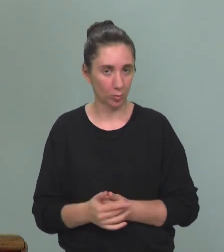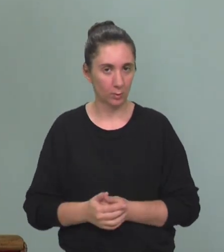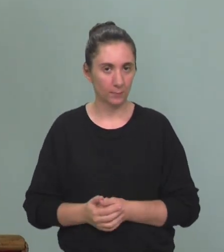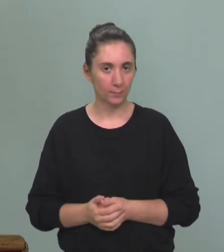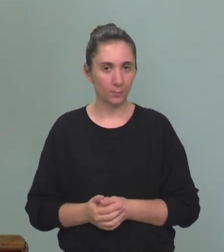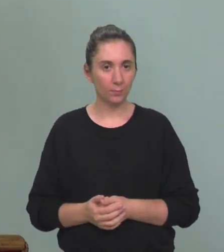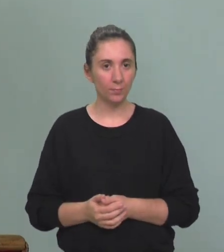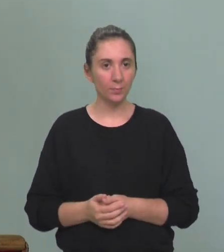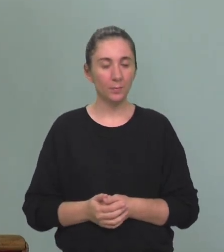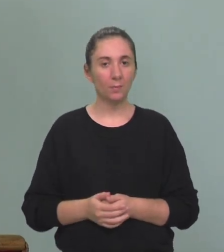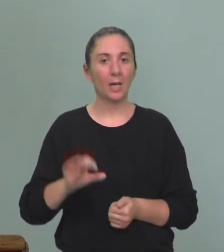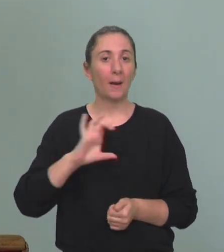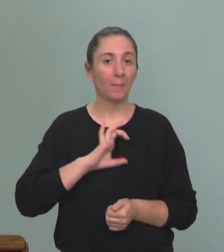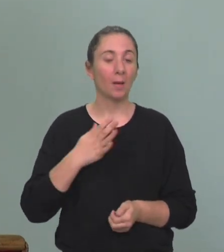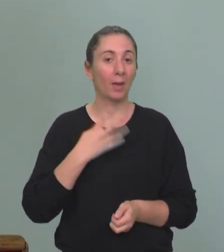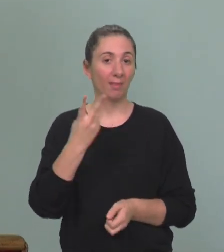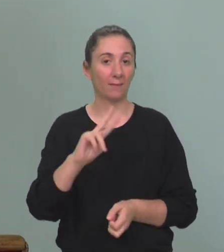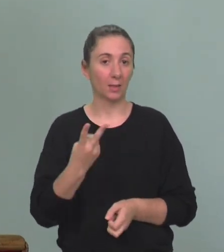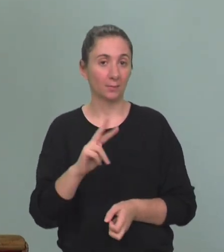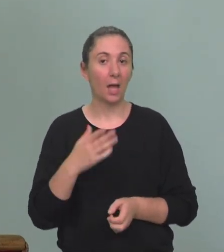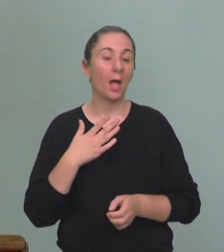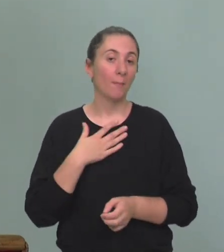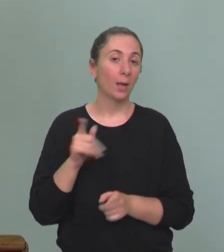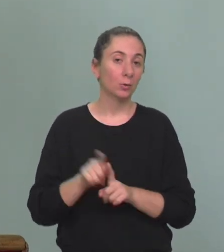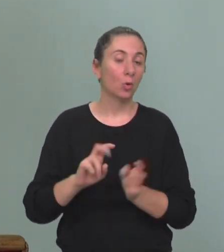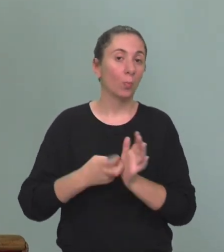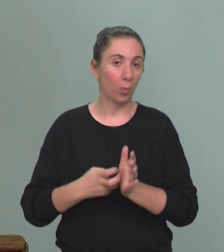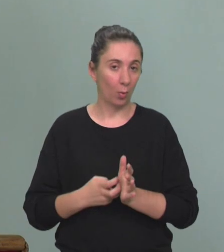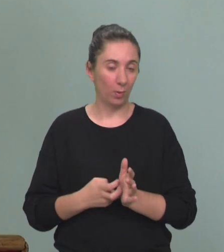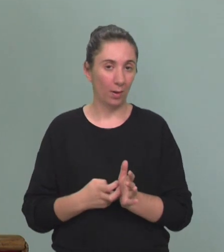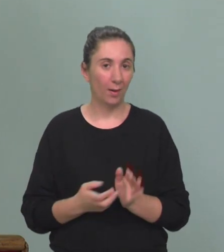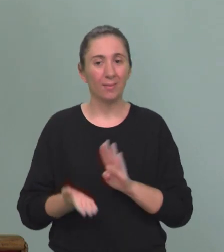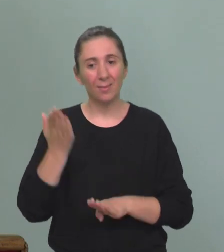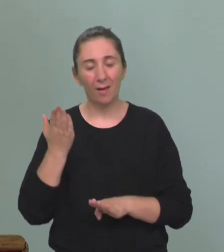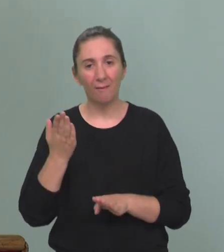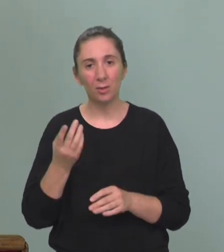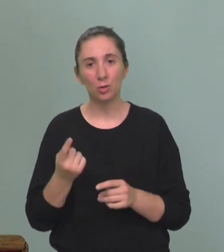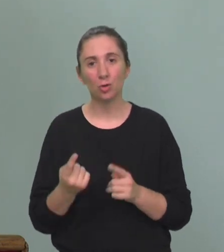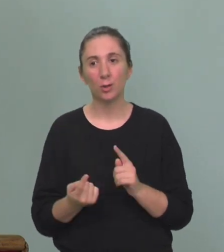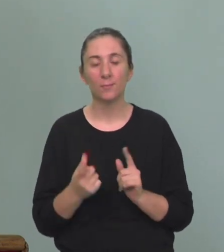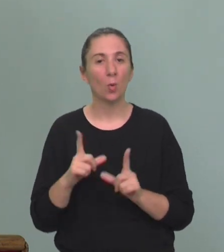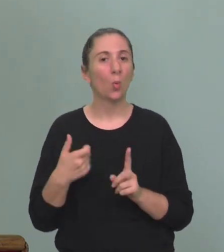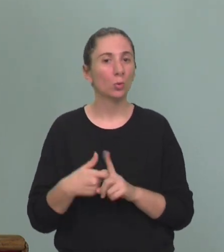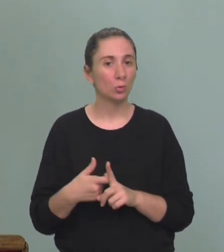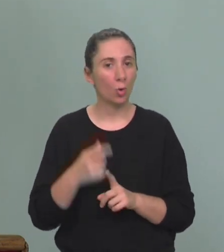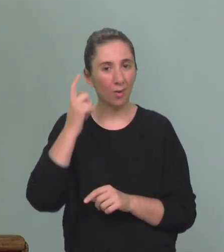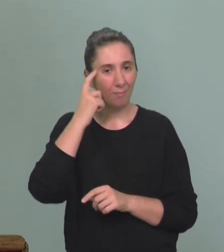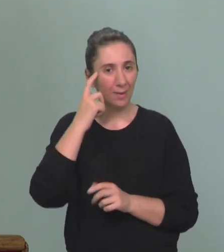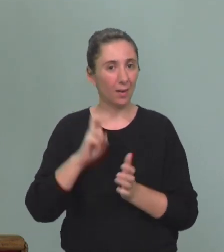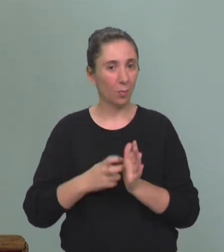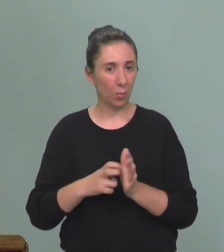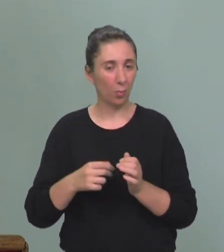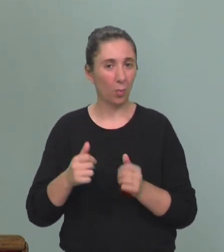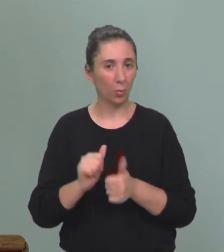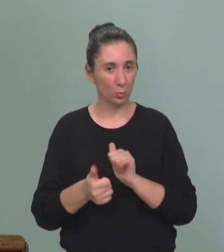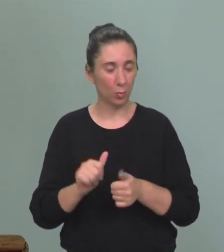idemo, kako medaljon ima dvije strane, sad idemo malo sa problemima. Znači, najčešći uzroci mentalnih